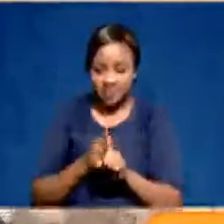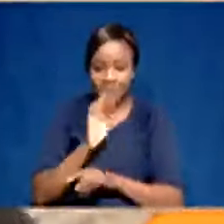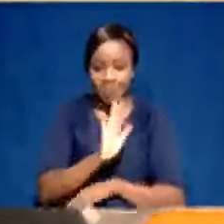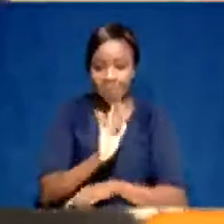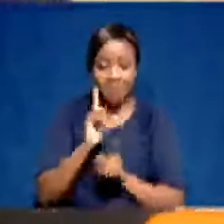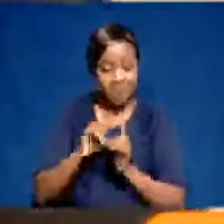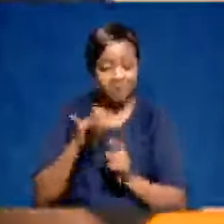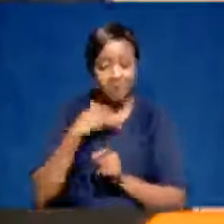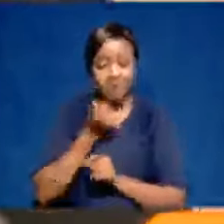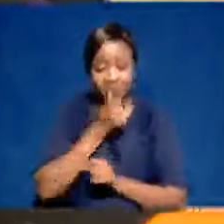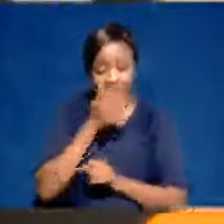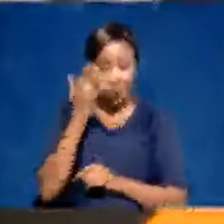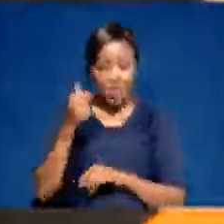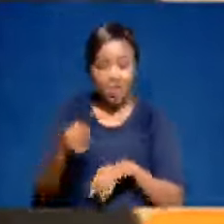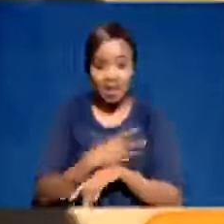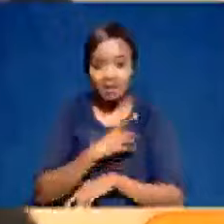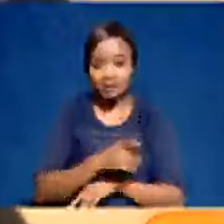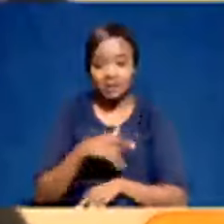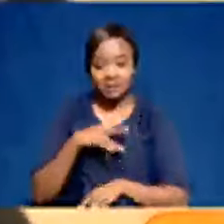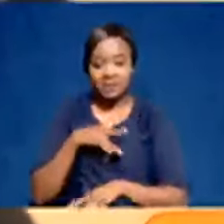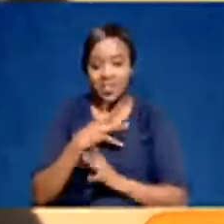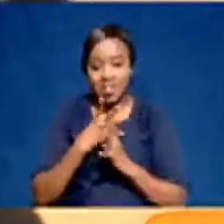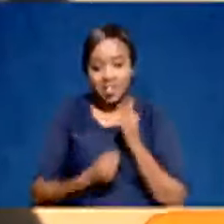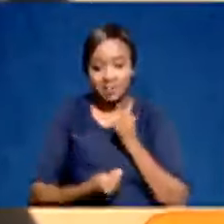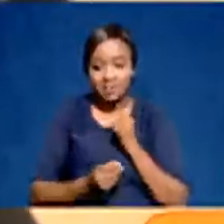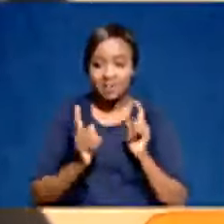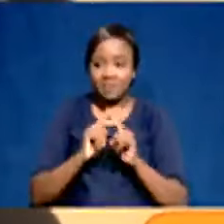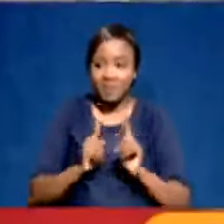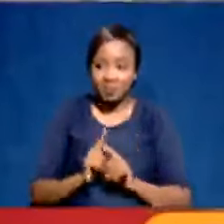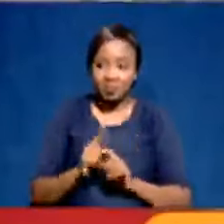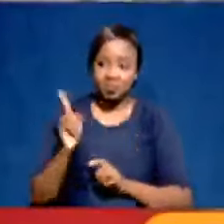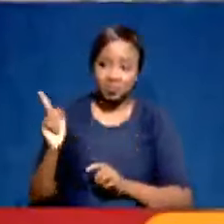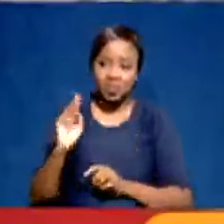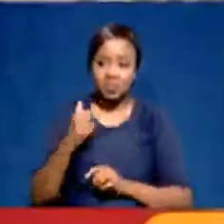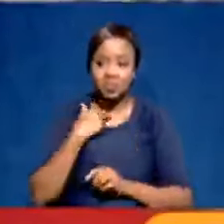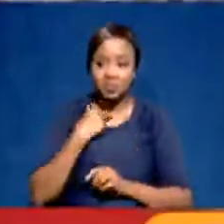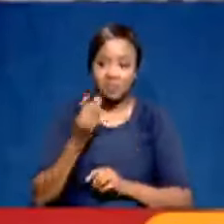ya saratani ambayo yanammaliza nguvu Bramuel na pia kuwaumiza